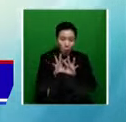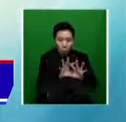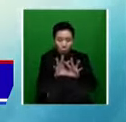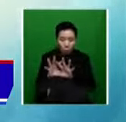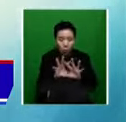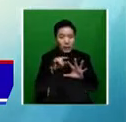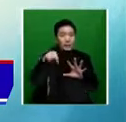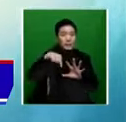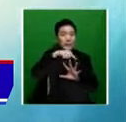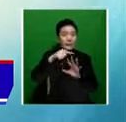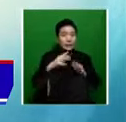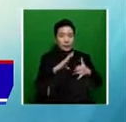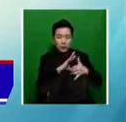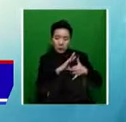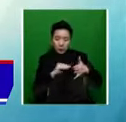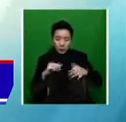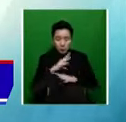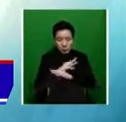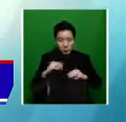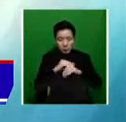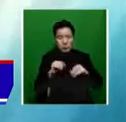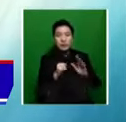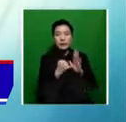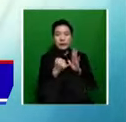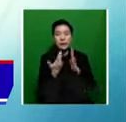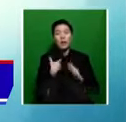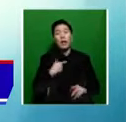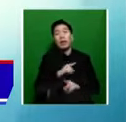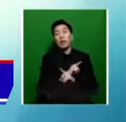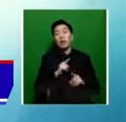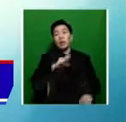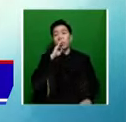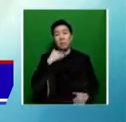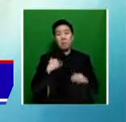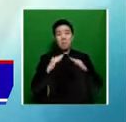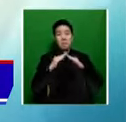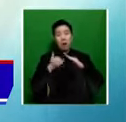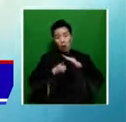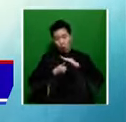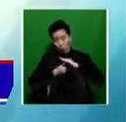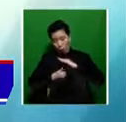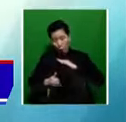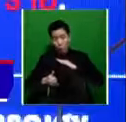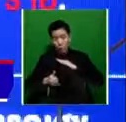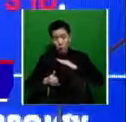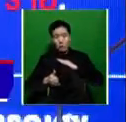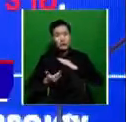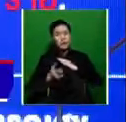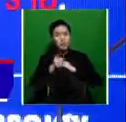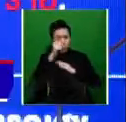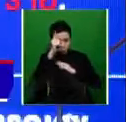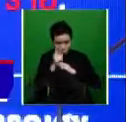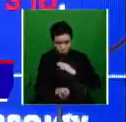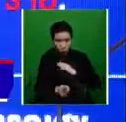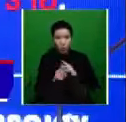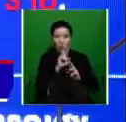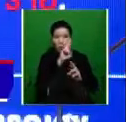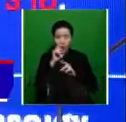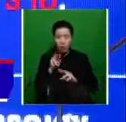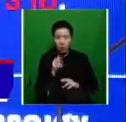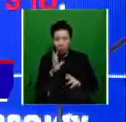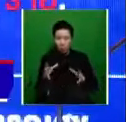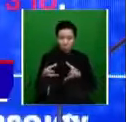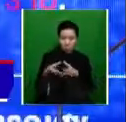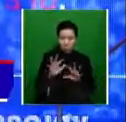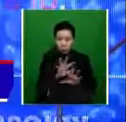นะครับแต่ถ้าสมมติเราต้องการออกจากบ้านในช่วงนี้ก็ขอให้ระมัดระวังในการที่จะเข้าไปรวม